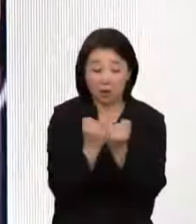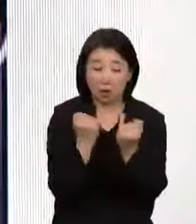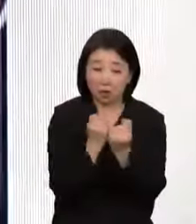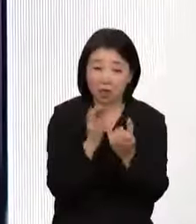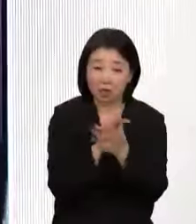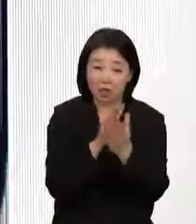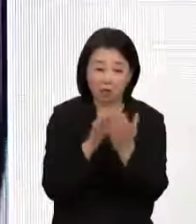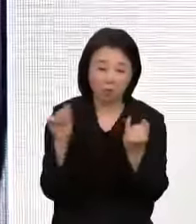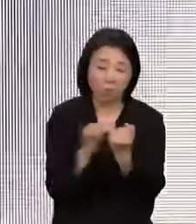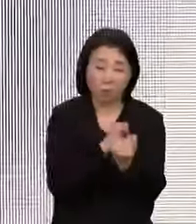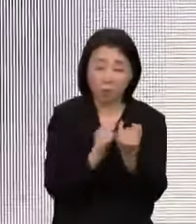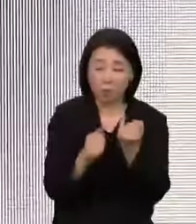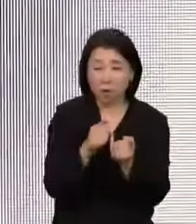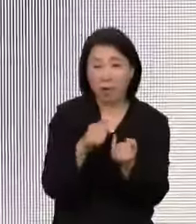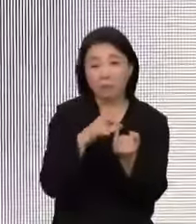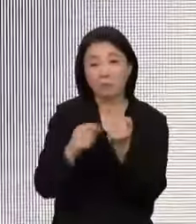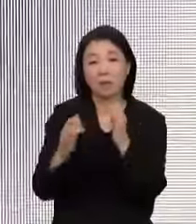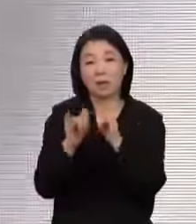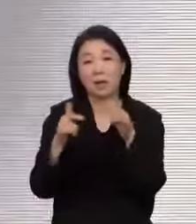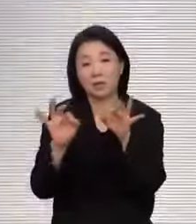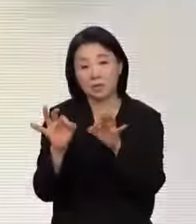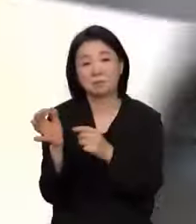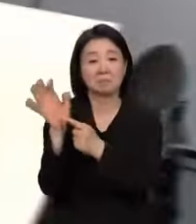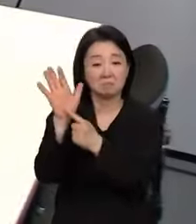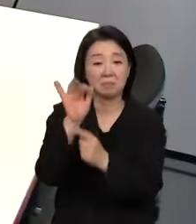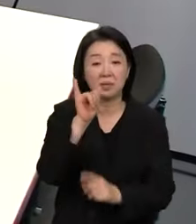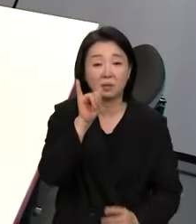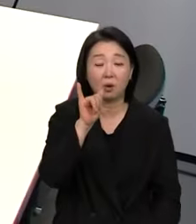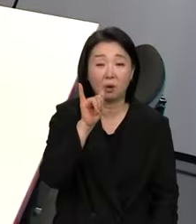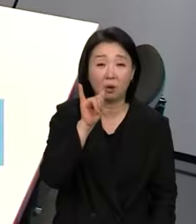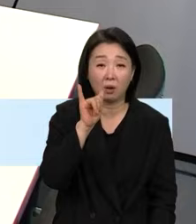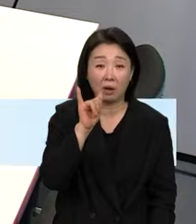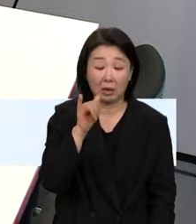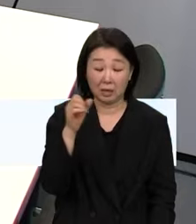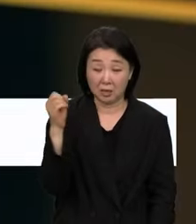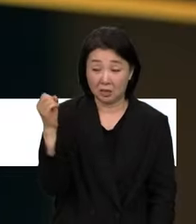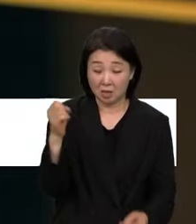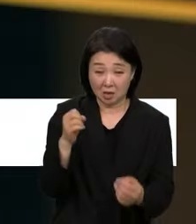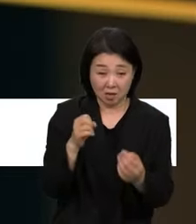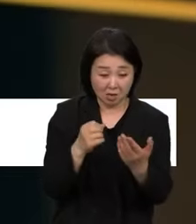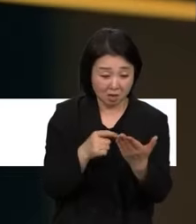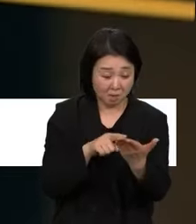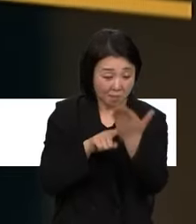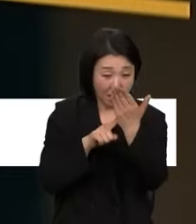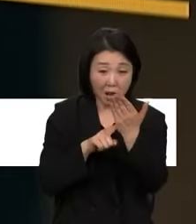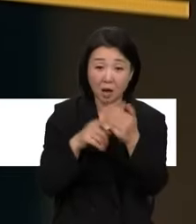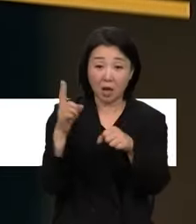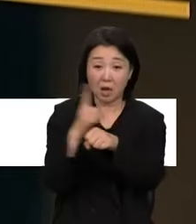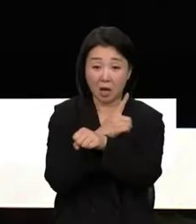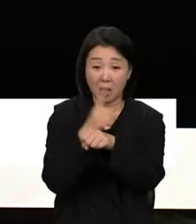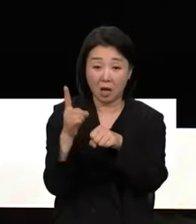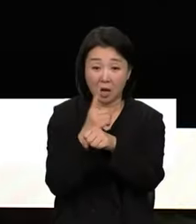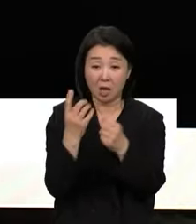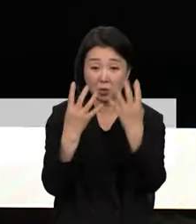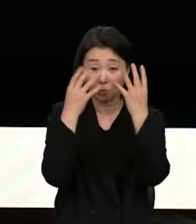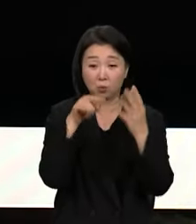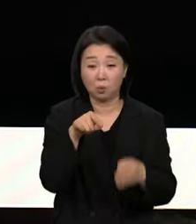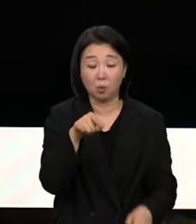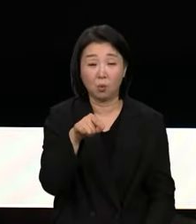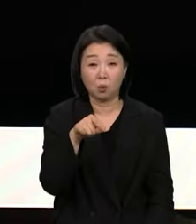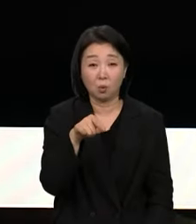폭행 치사 피의자 김모씨도 보입니다 지난달 다시 등장한 웹사이트 디지털 교도수